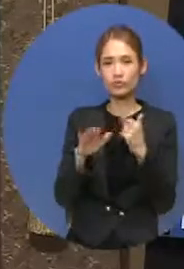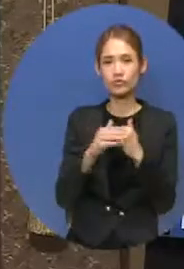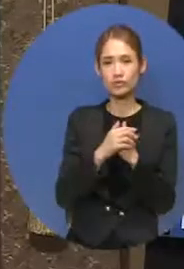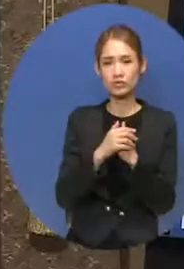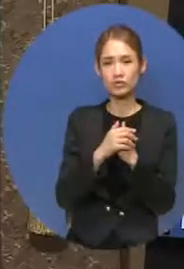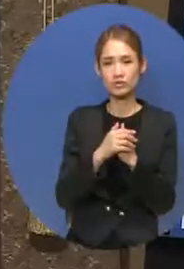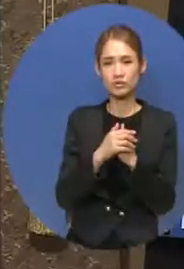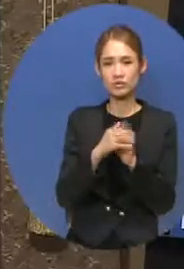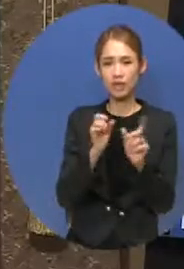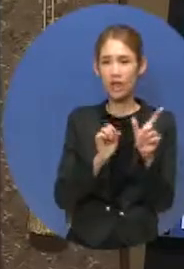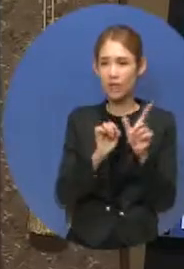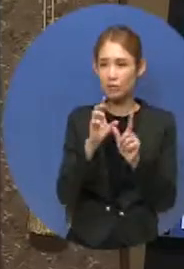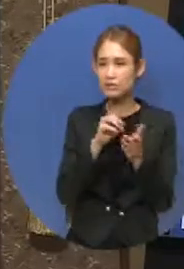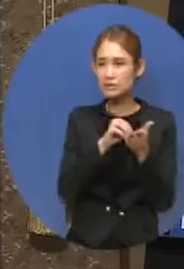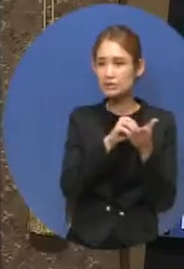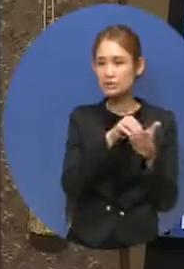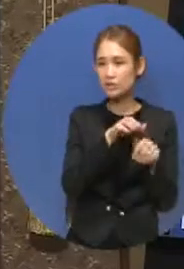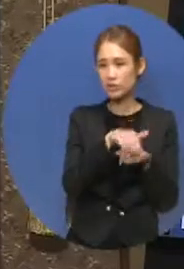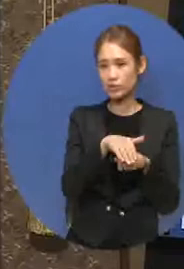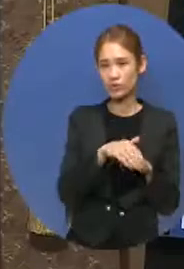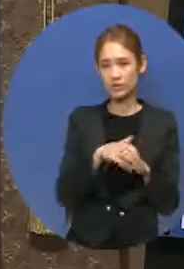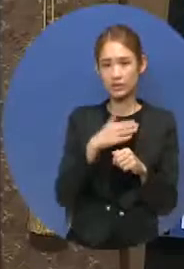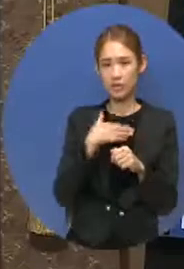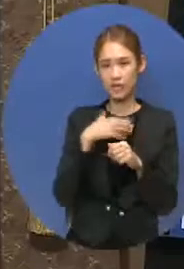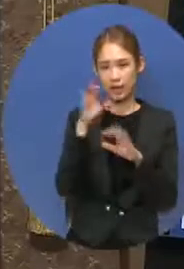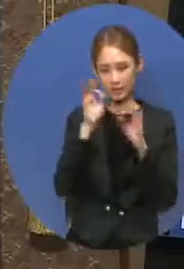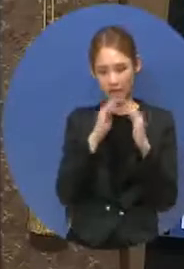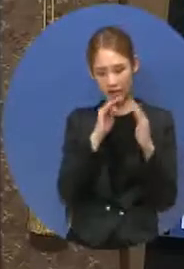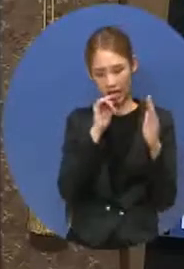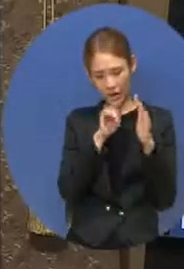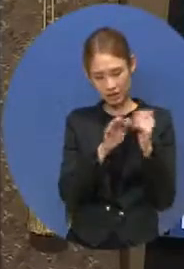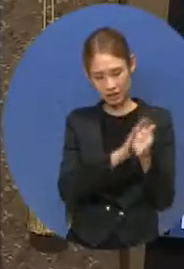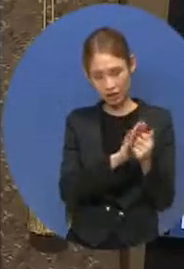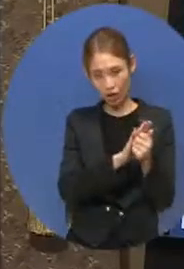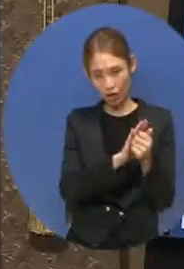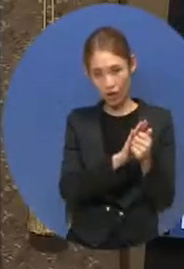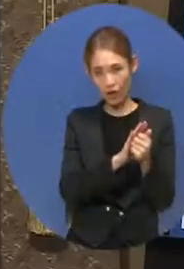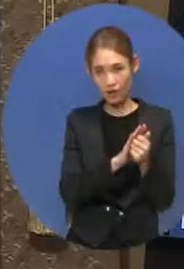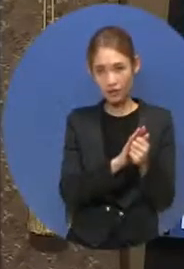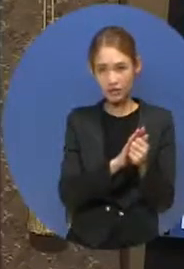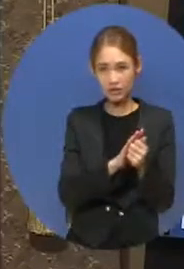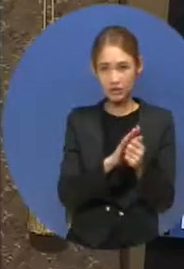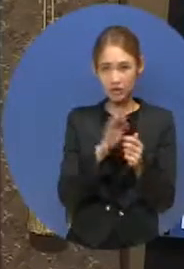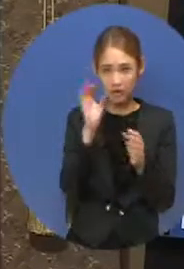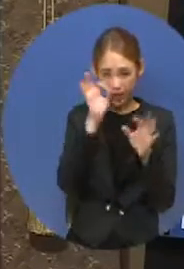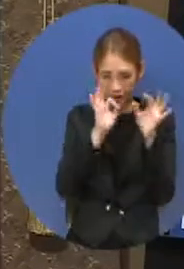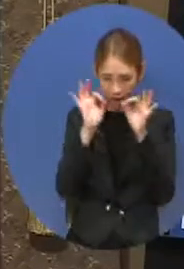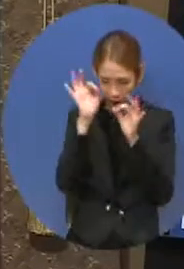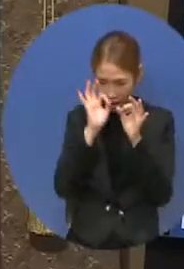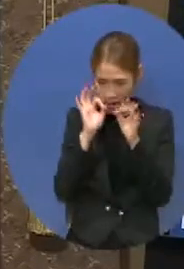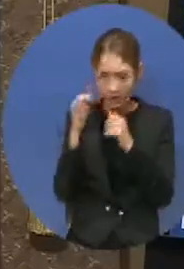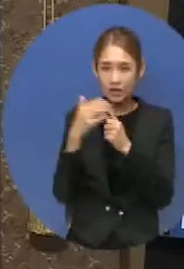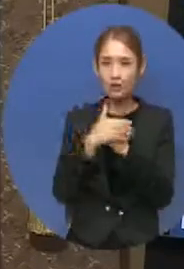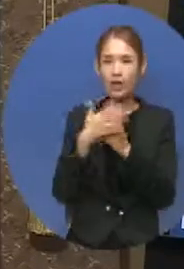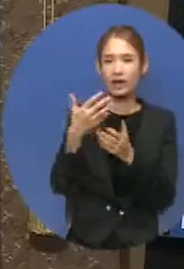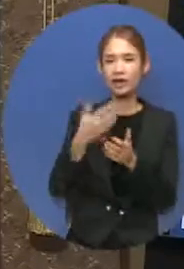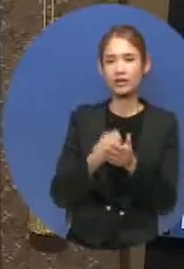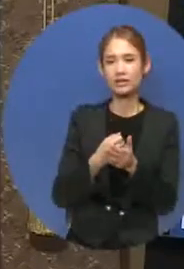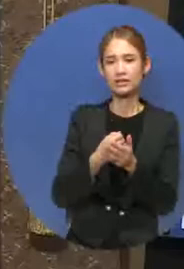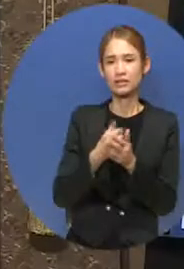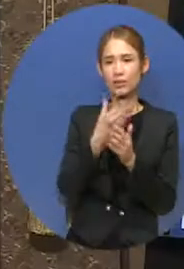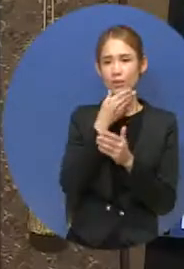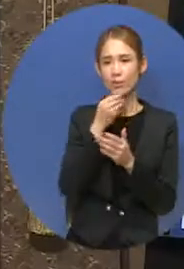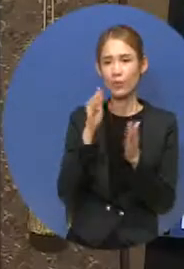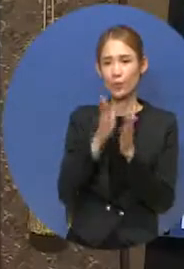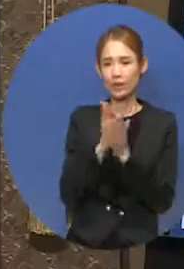신청주의예요. 그래서 내가 복지 서비스를 찾아가거나 복지 정보를 많이 획득해서 복지기관에 본인이 연락해야